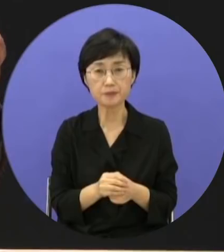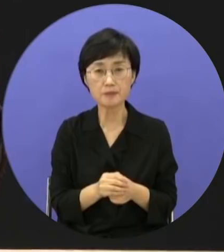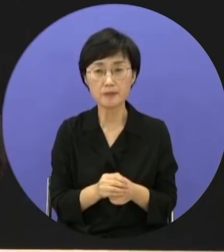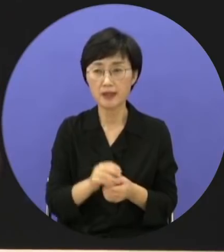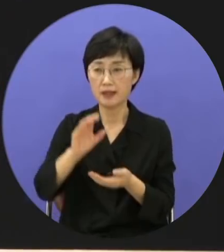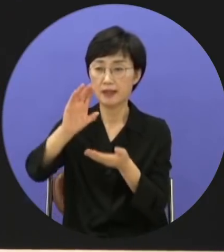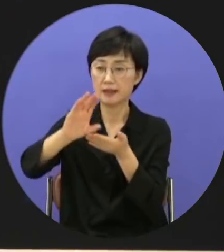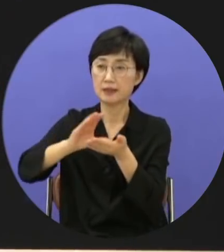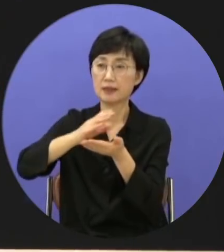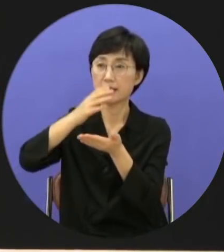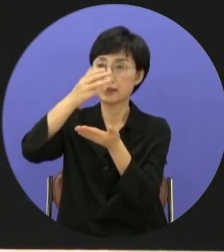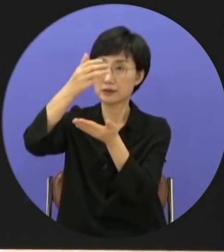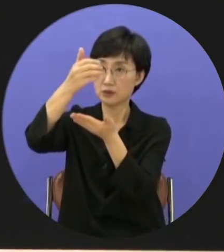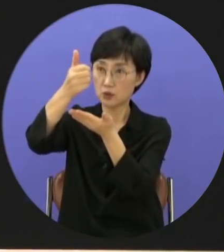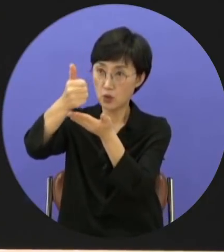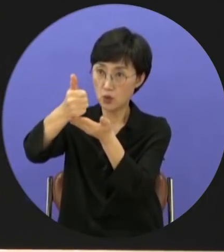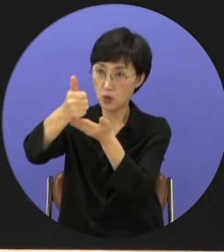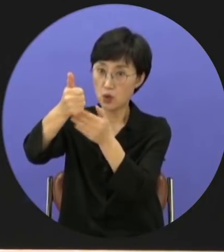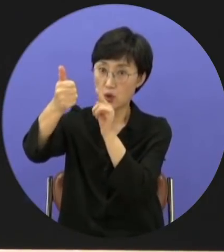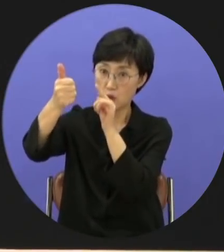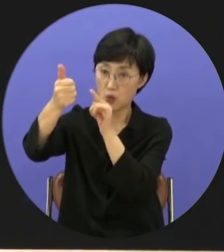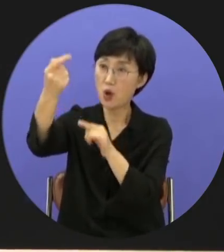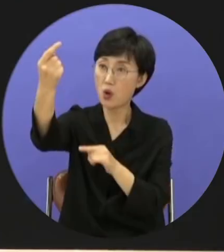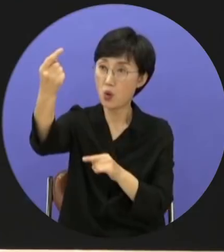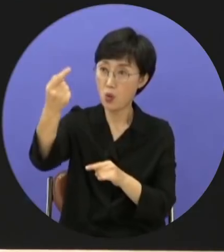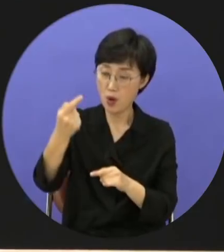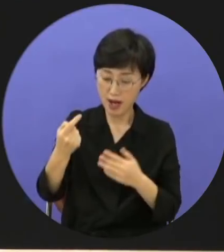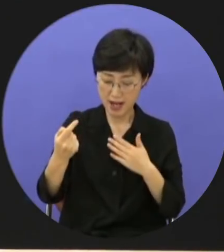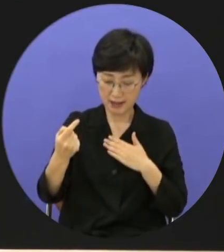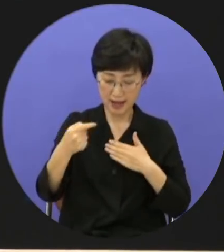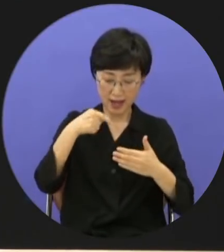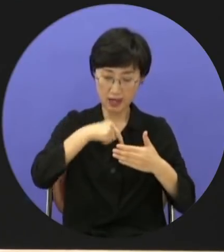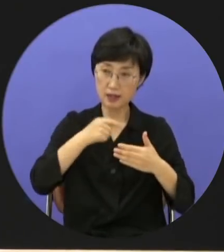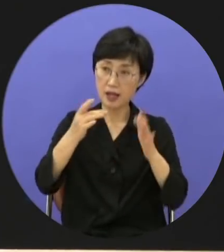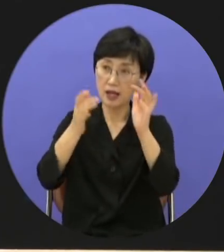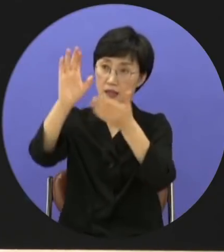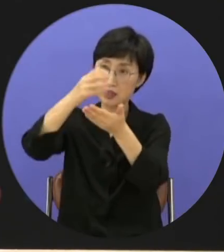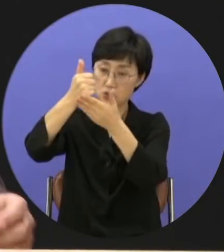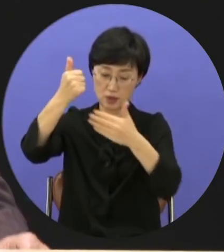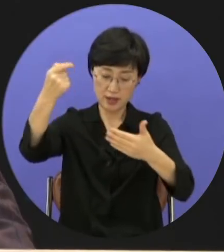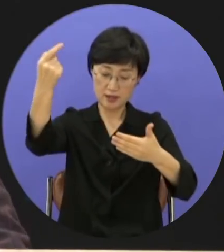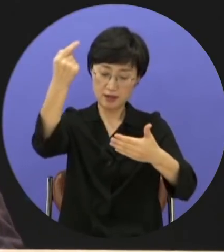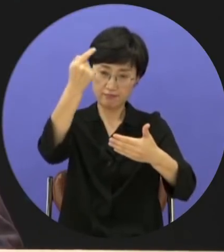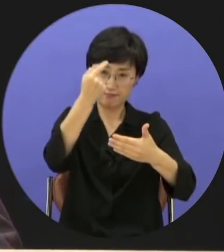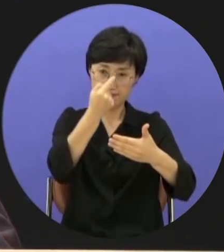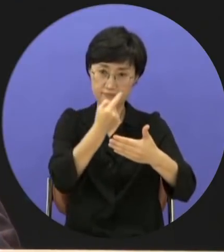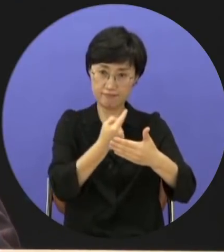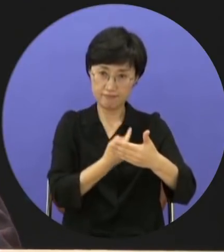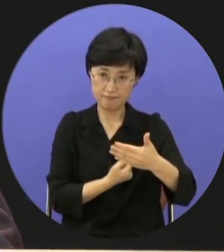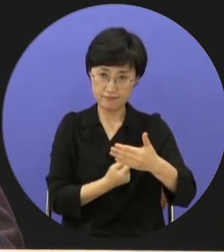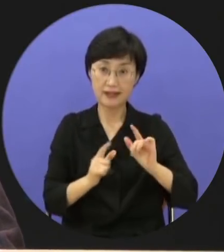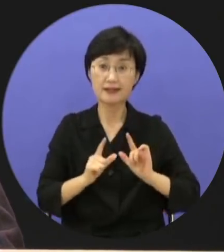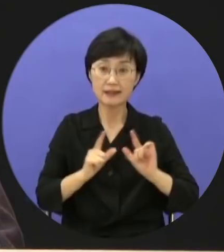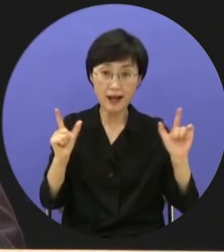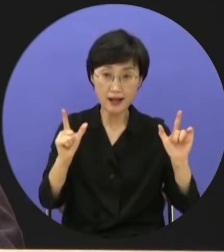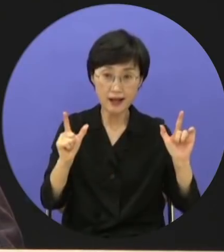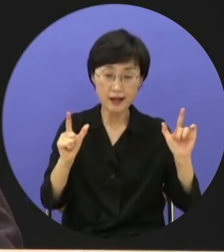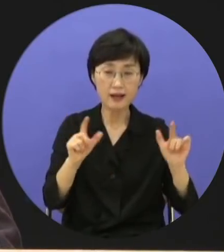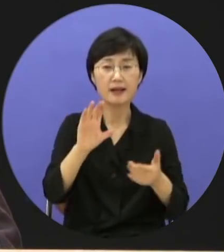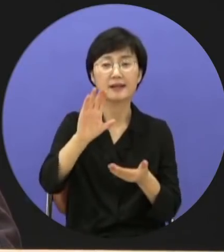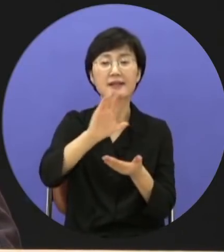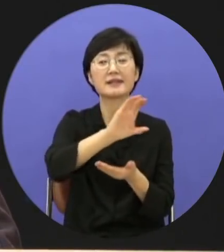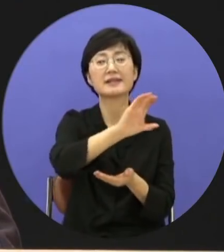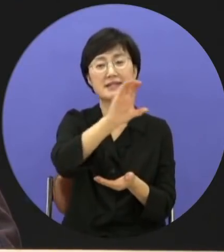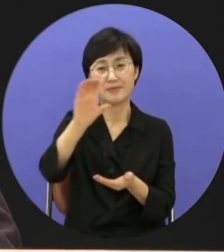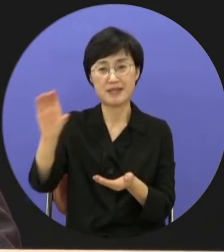그리스도께서 내게 임하셔서 내게 임한 크리스마스예요. That Christ came upon me and now it must be the